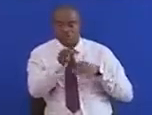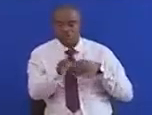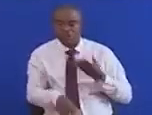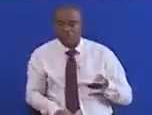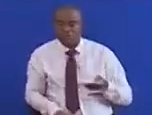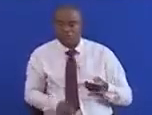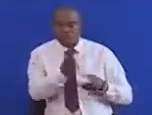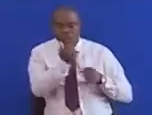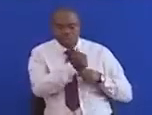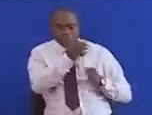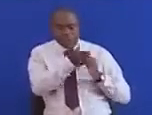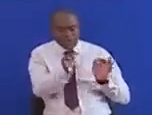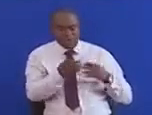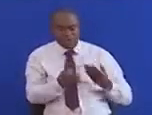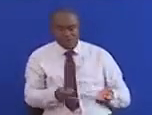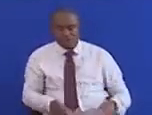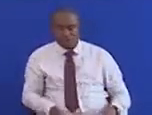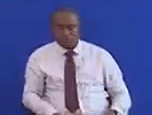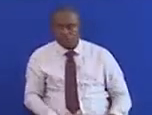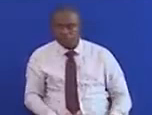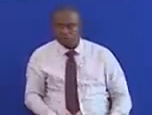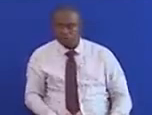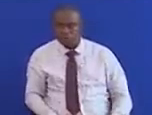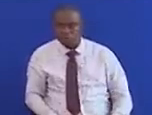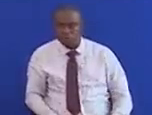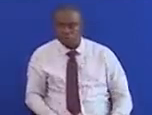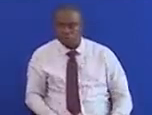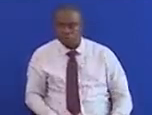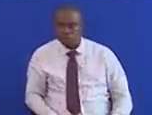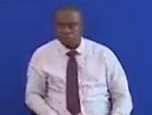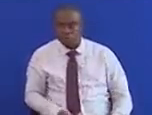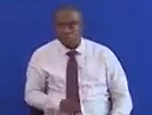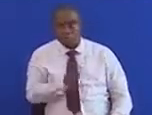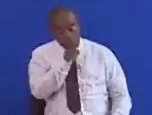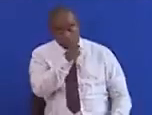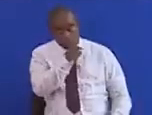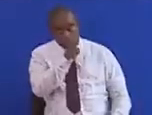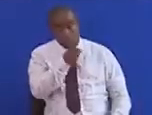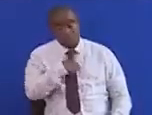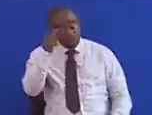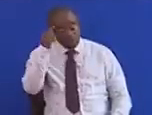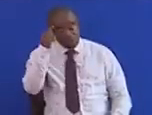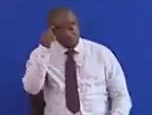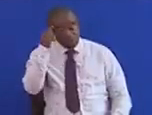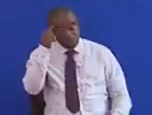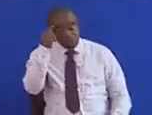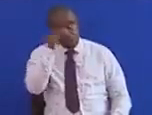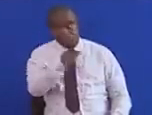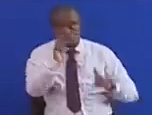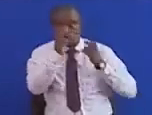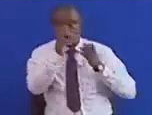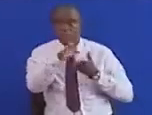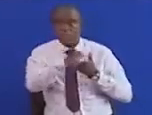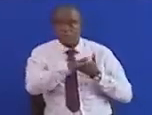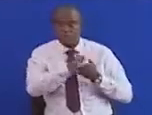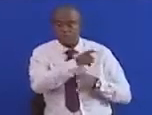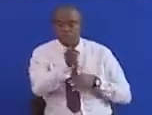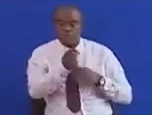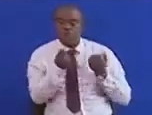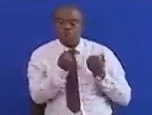huyu sikapata nafasi. Sasa mambo haya, mimi nadhani hoja ya msingi ni kwenda